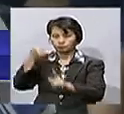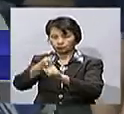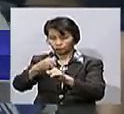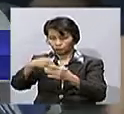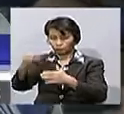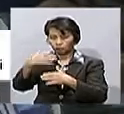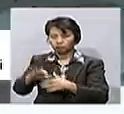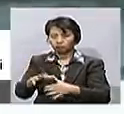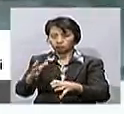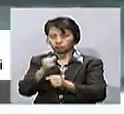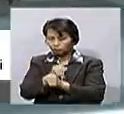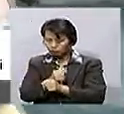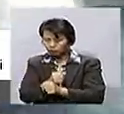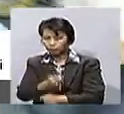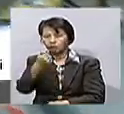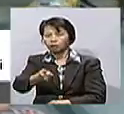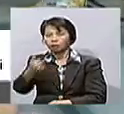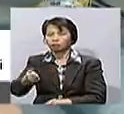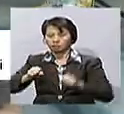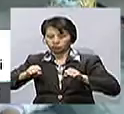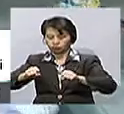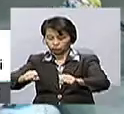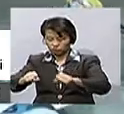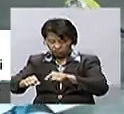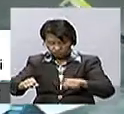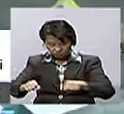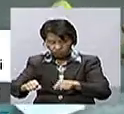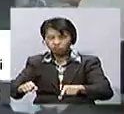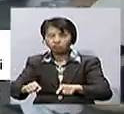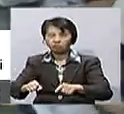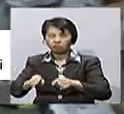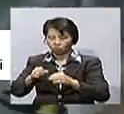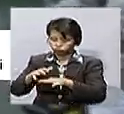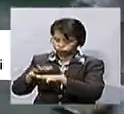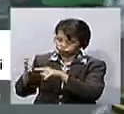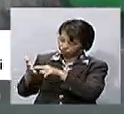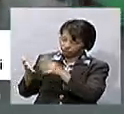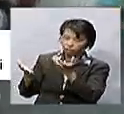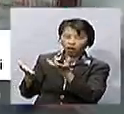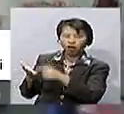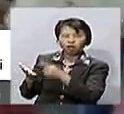dikeluarkan selepas mendapati alatan berkenaan antara yang menjadi punca penularan wabak itu.